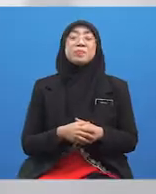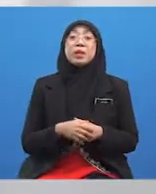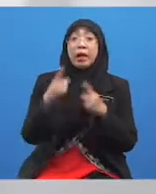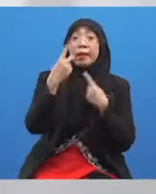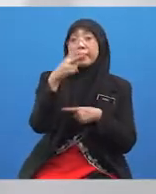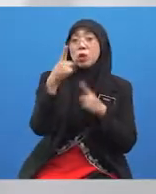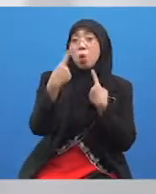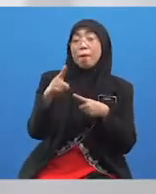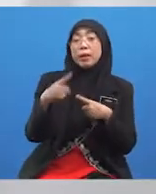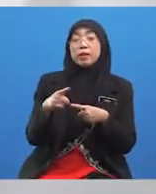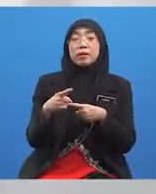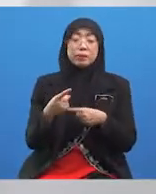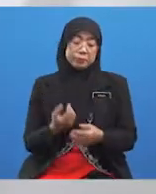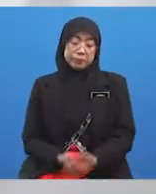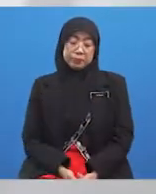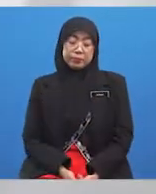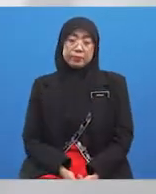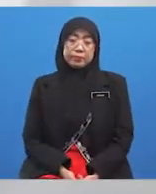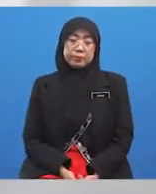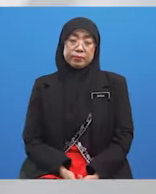Mari kita lihat cadangan jawapan.